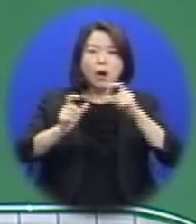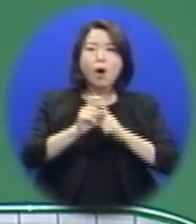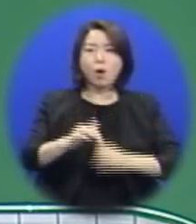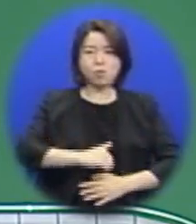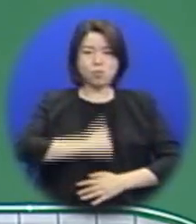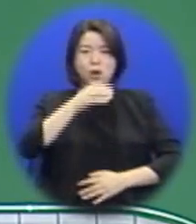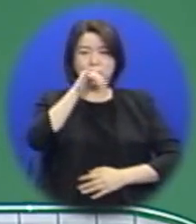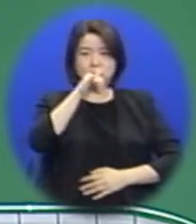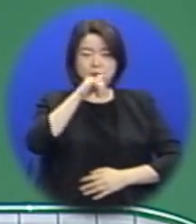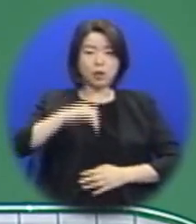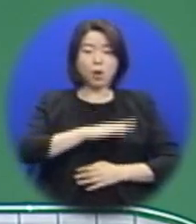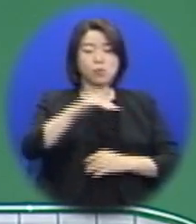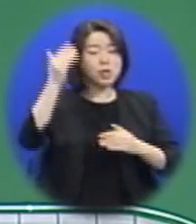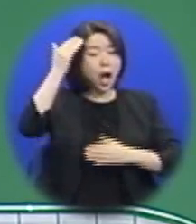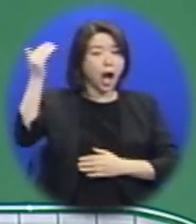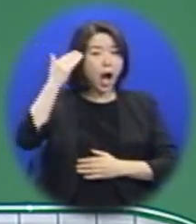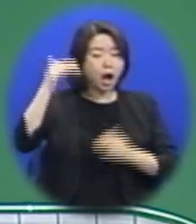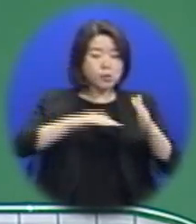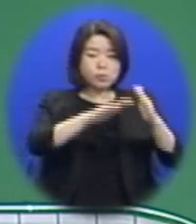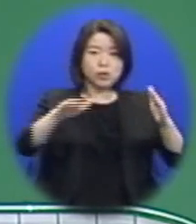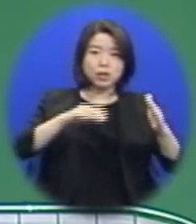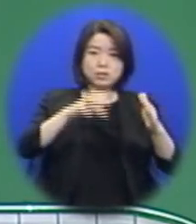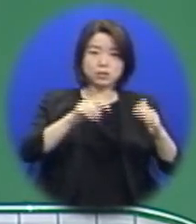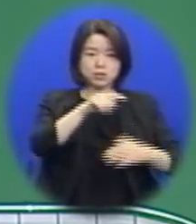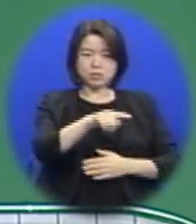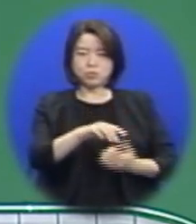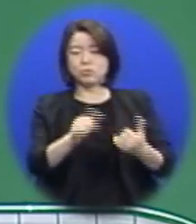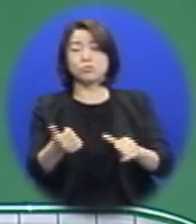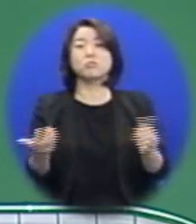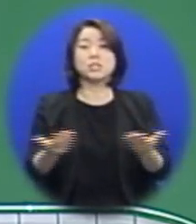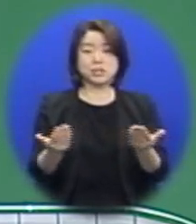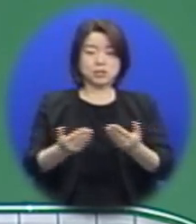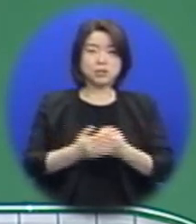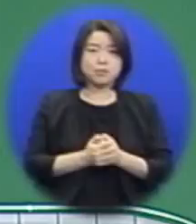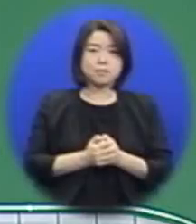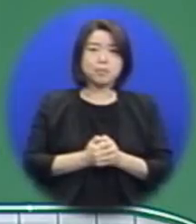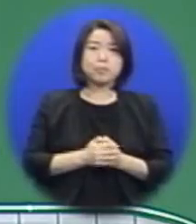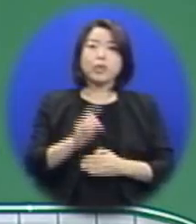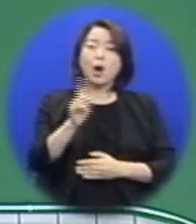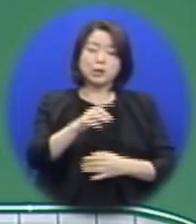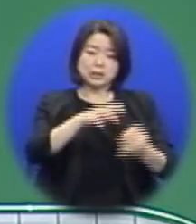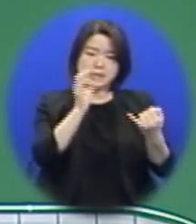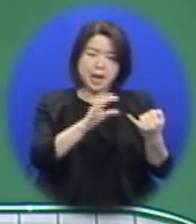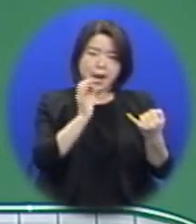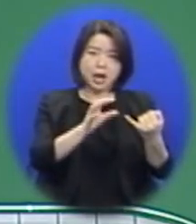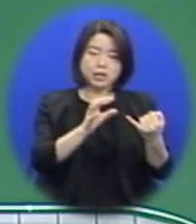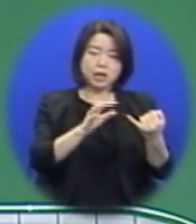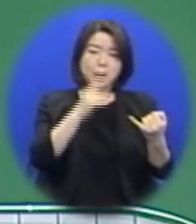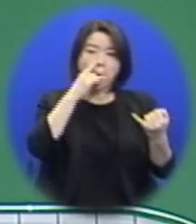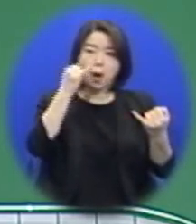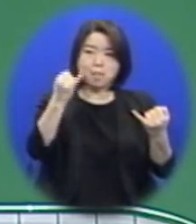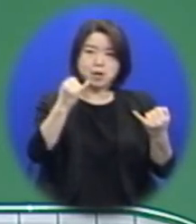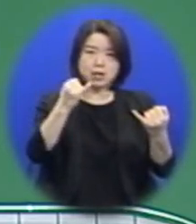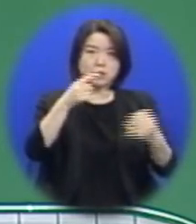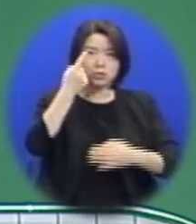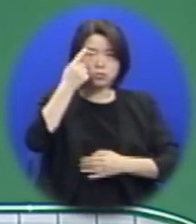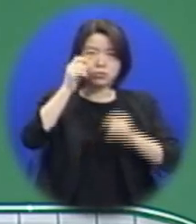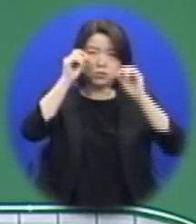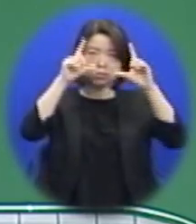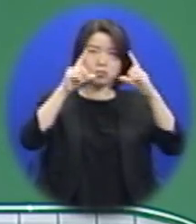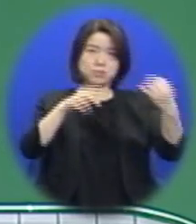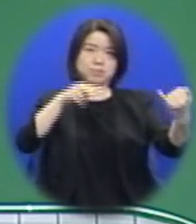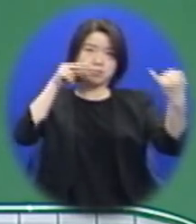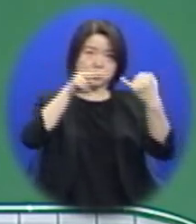났어요. 우리 한국 가정에는 이건 정말 죽을 일입니다. 네. 어떻게 야단치는 엄마를 눈을 똑바로